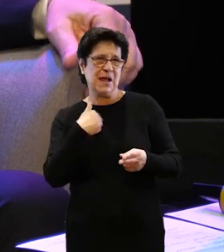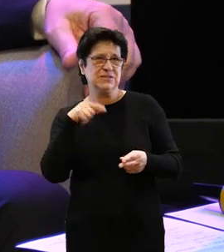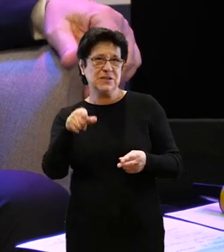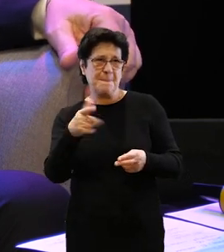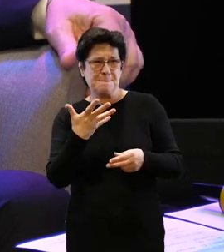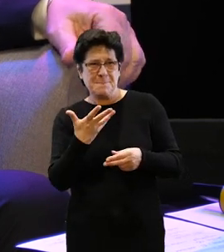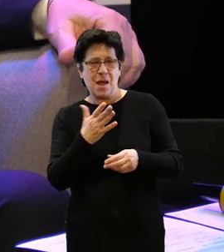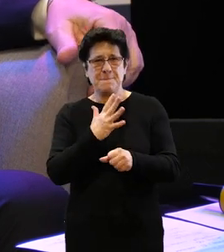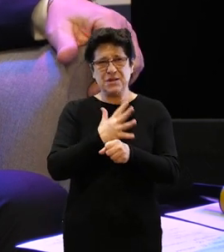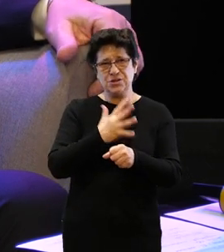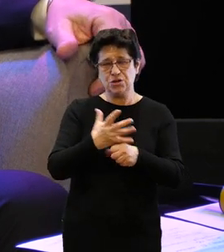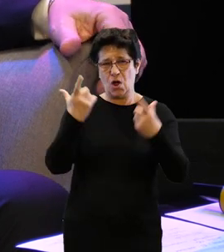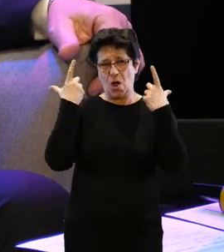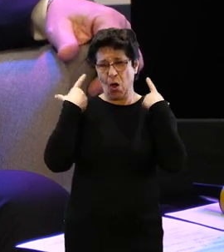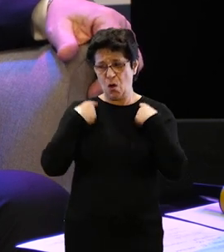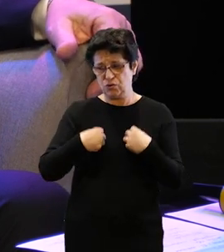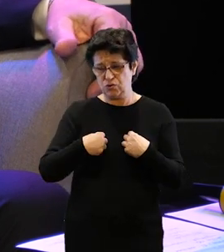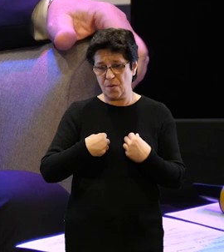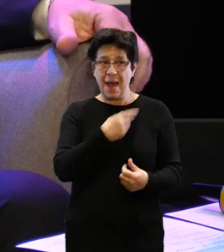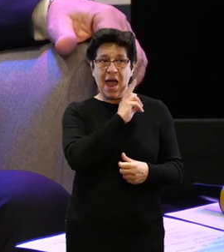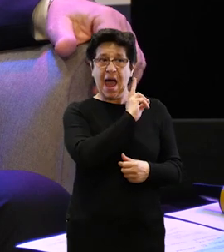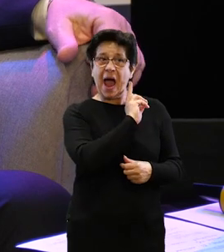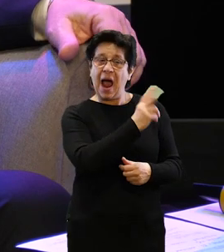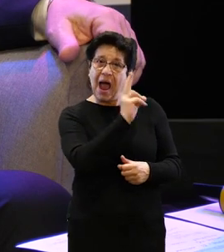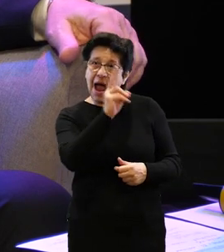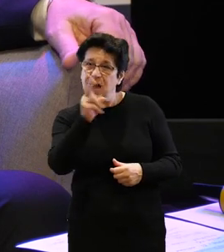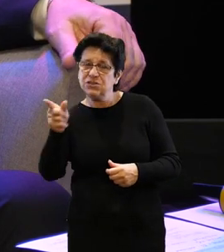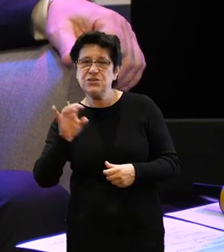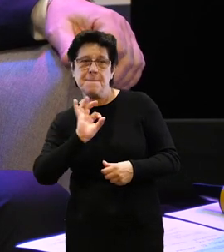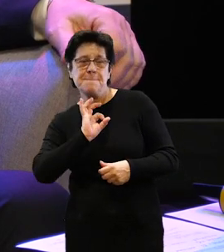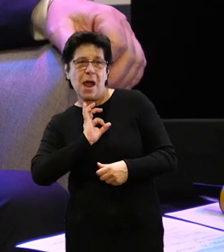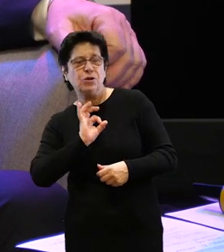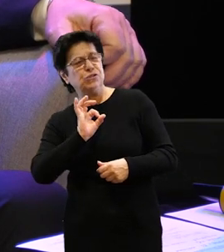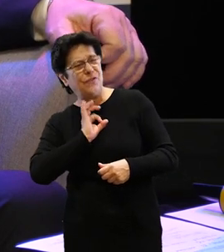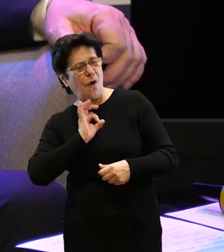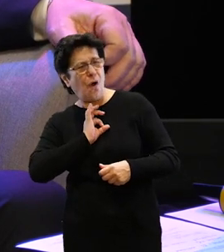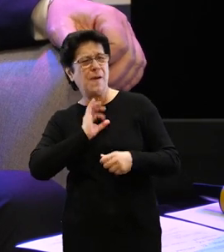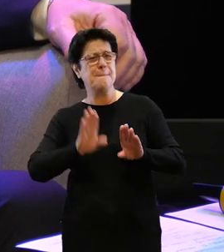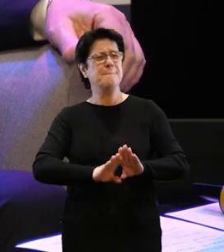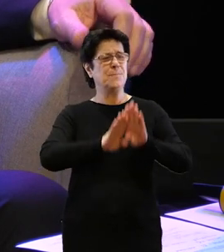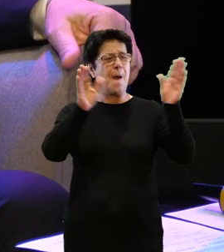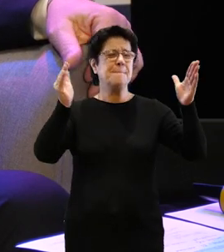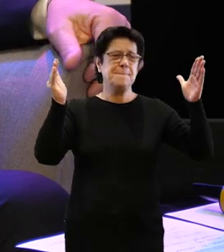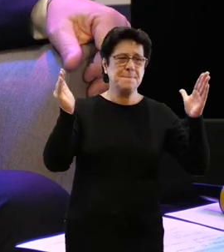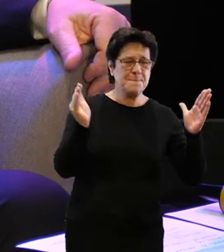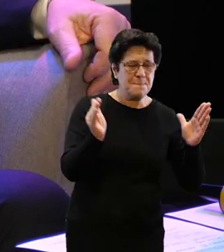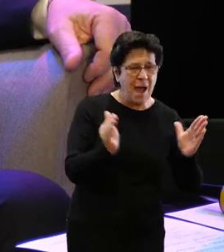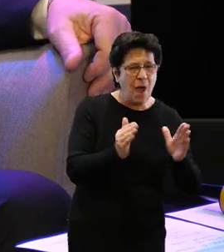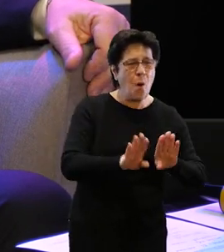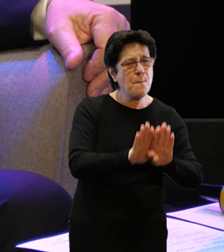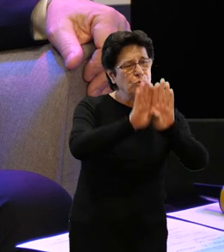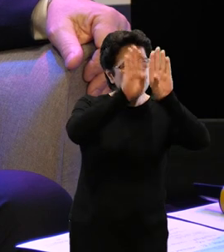osób i każdy z nas reprezentował różne placówki muzealne były to normalne małe muzea okręgowe